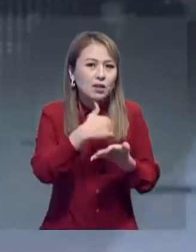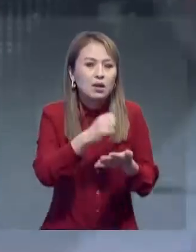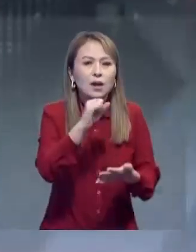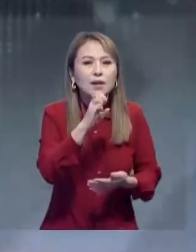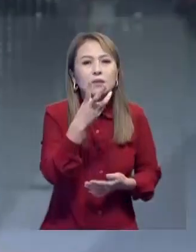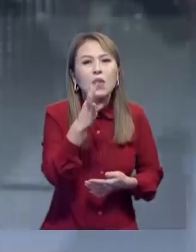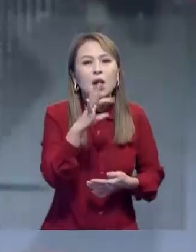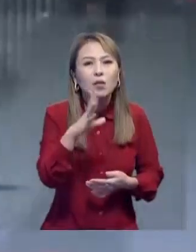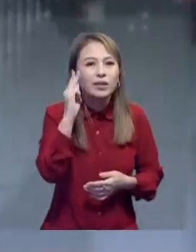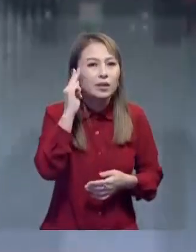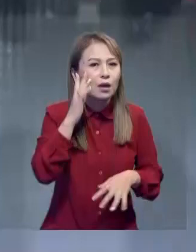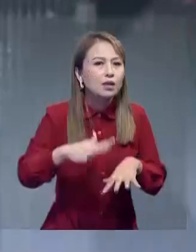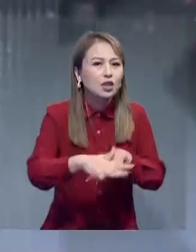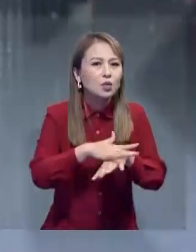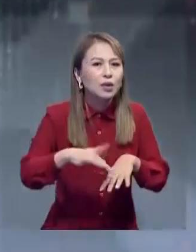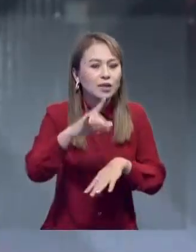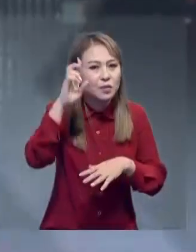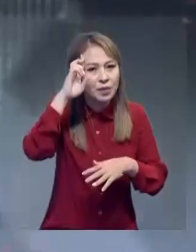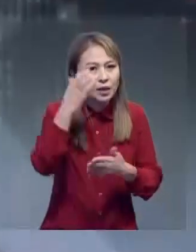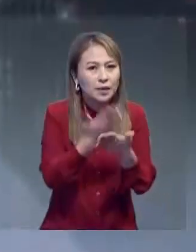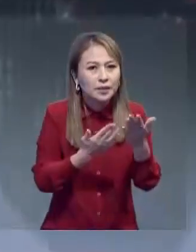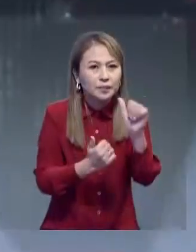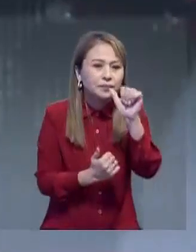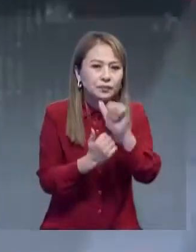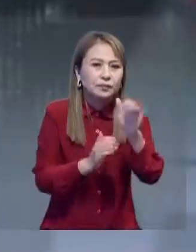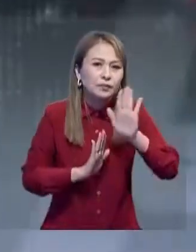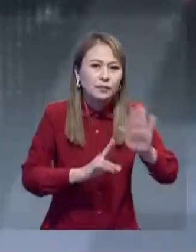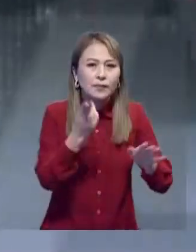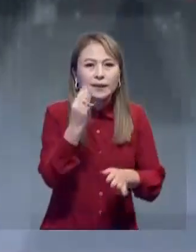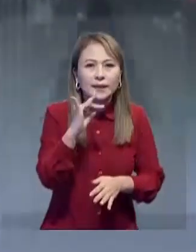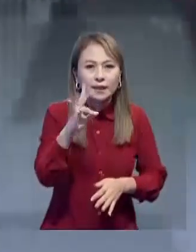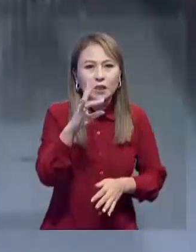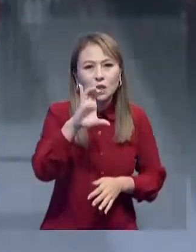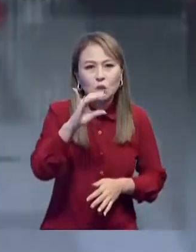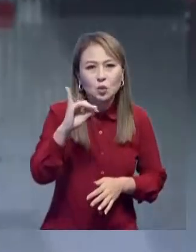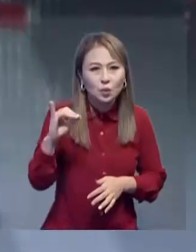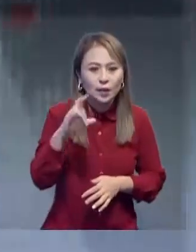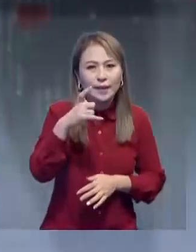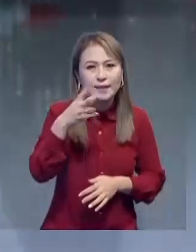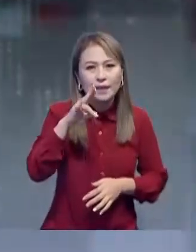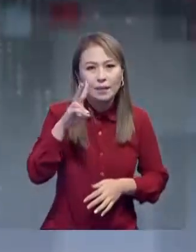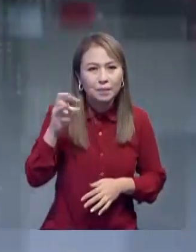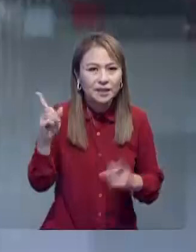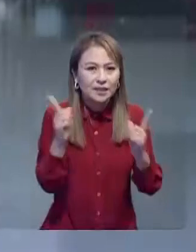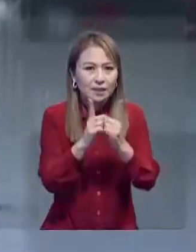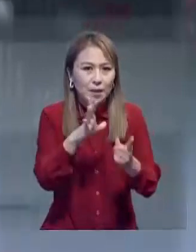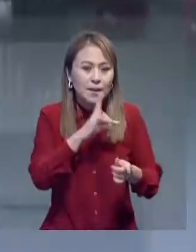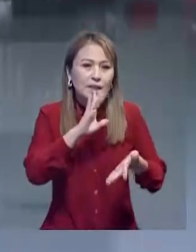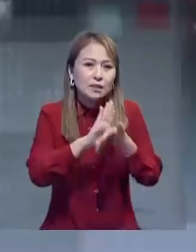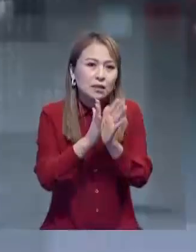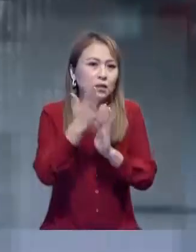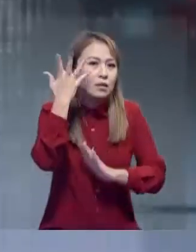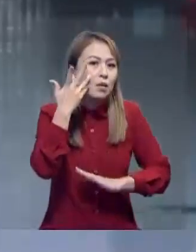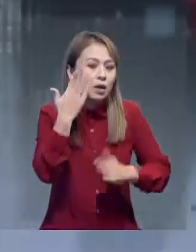үкімет басшысы Әлихан Смайловтың Қытай Халық Республикасы мемлекеттік кеңесі премьерінің орынбасары Дин Сью Эсянмен кездесуінде